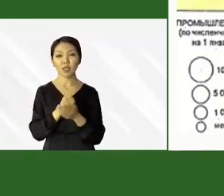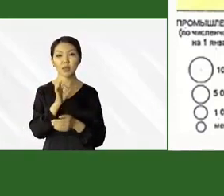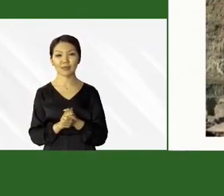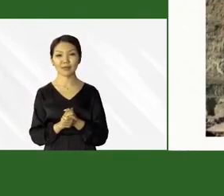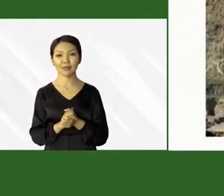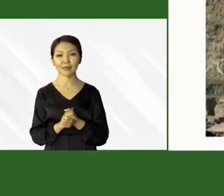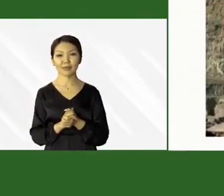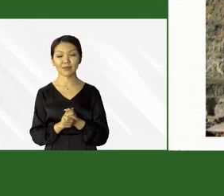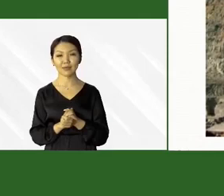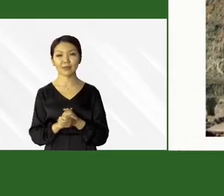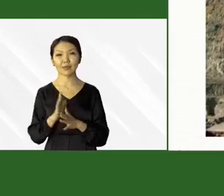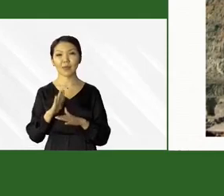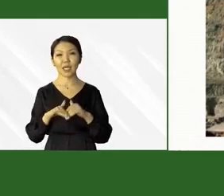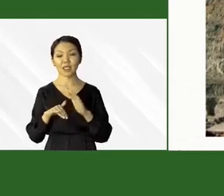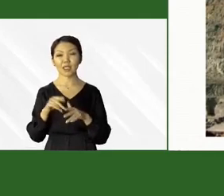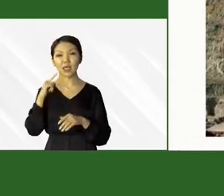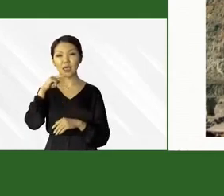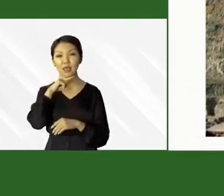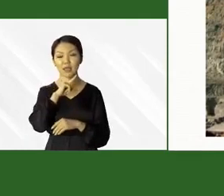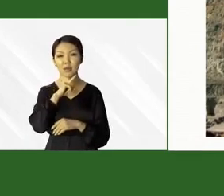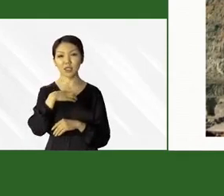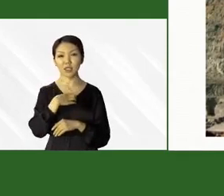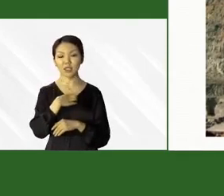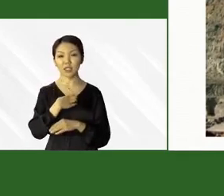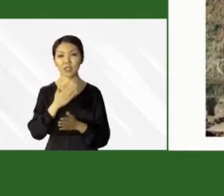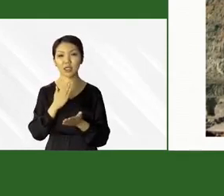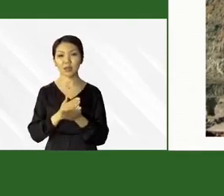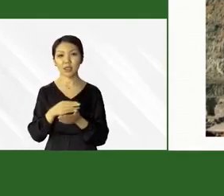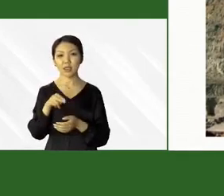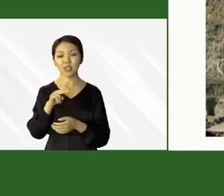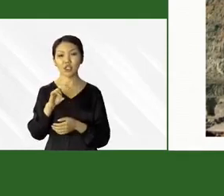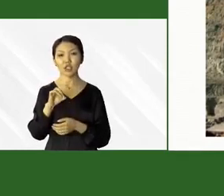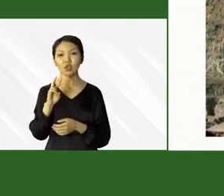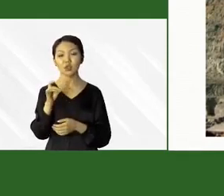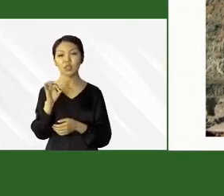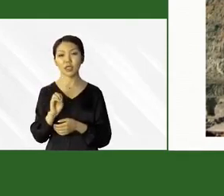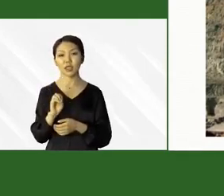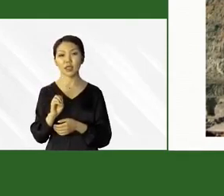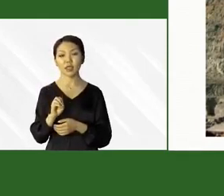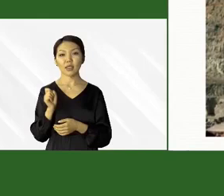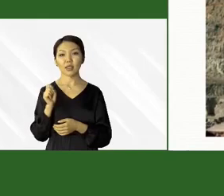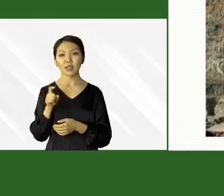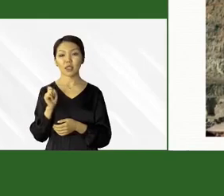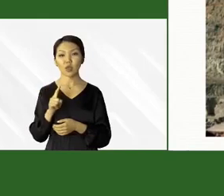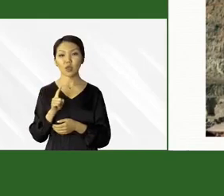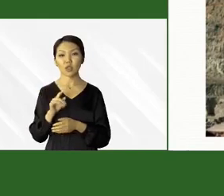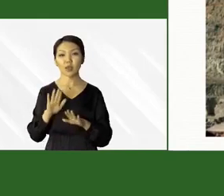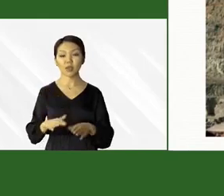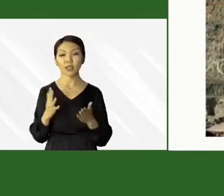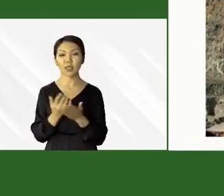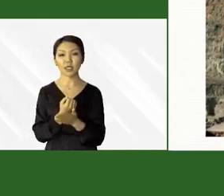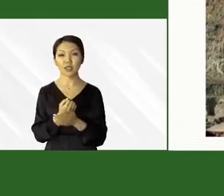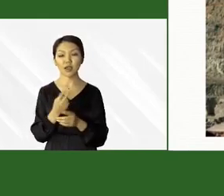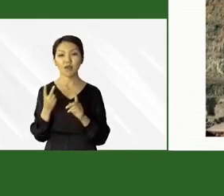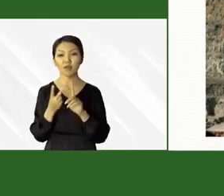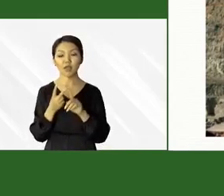используются. Практическое экономическое значение имеет Джируйское золоторудное месторождение. Это второе по